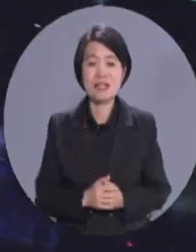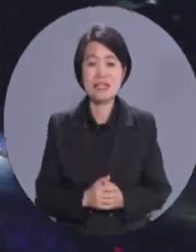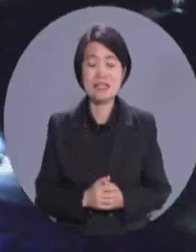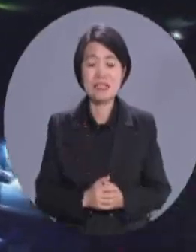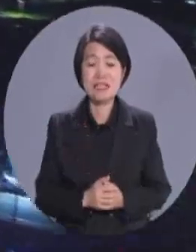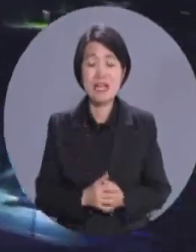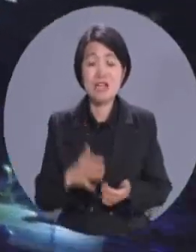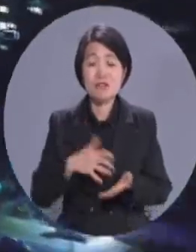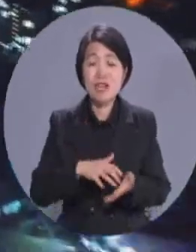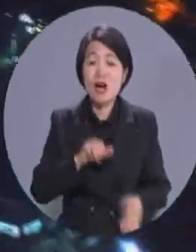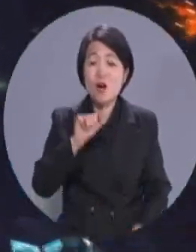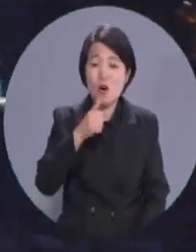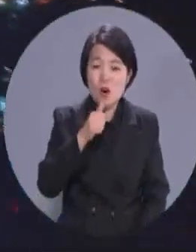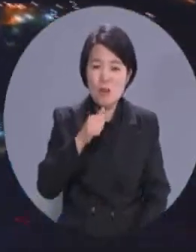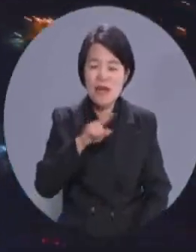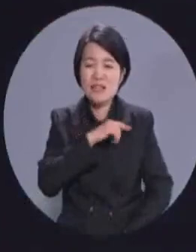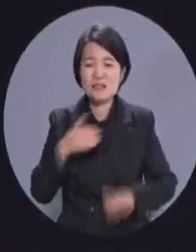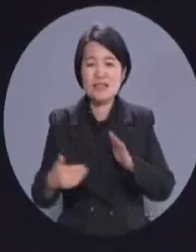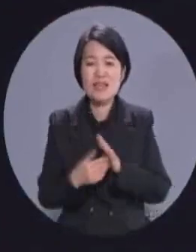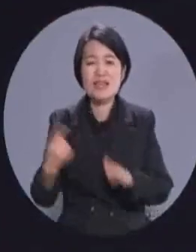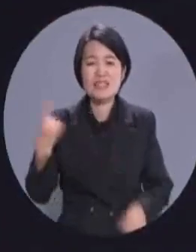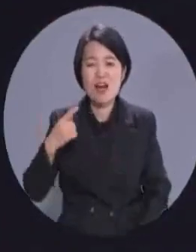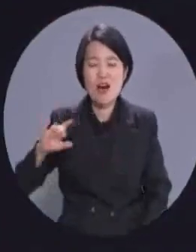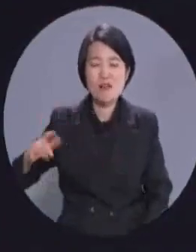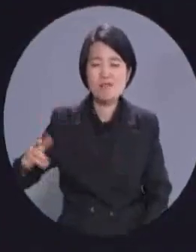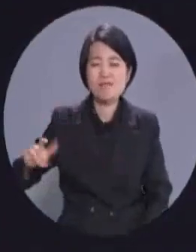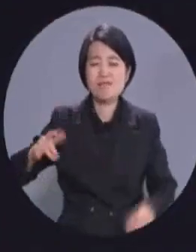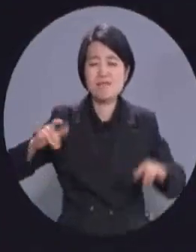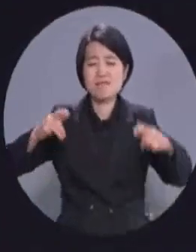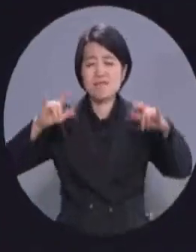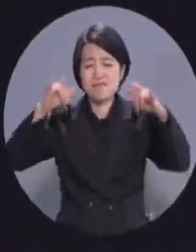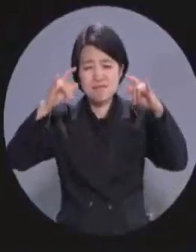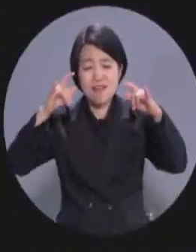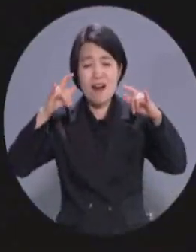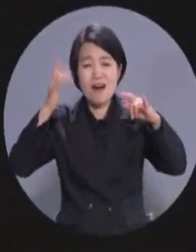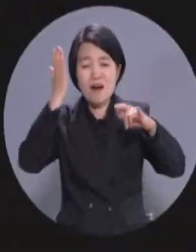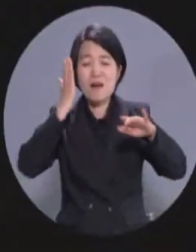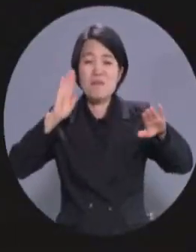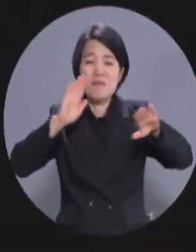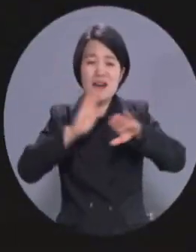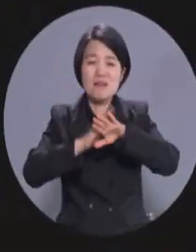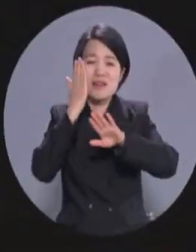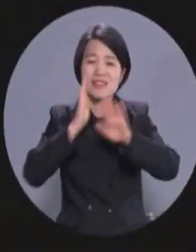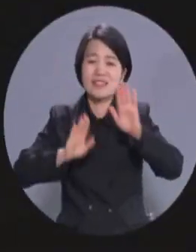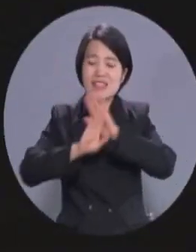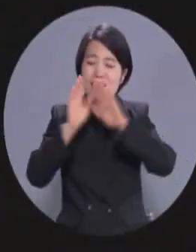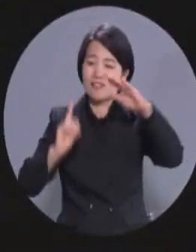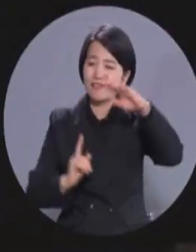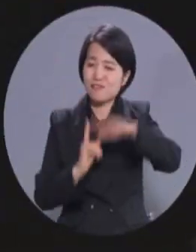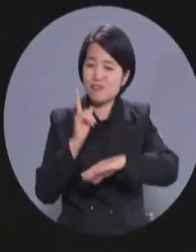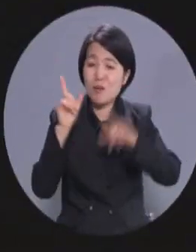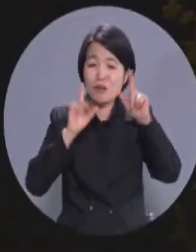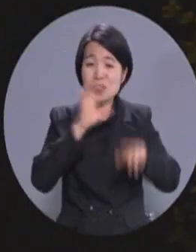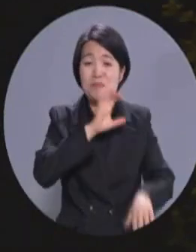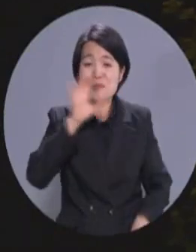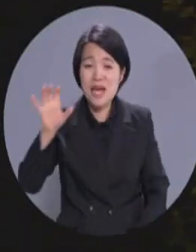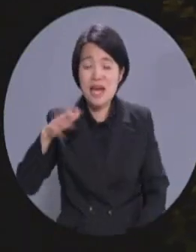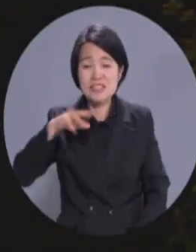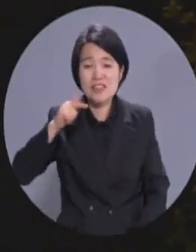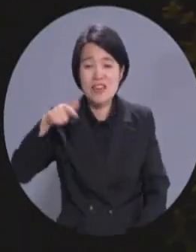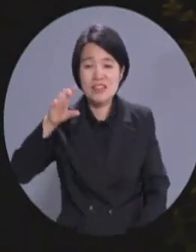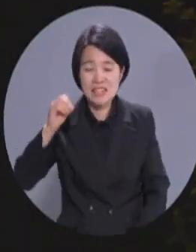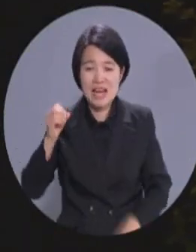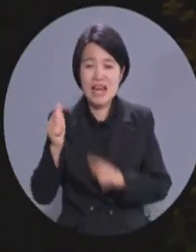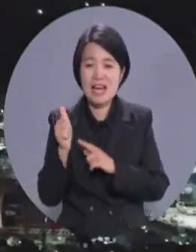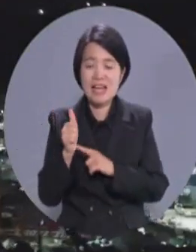적는 500대 최대 천대 가까운 녹동 밤하늘에 누리오 발사 장면을 제한하는가 하면 천경자